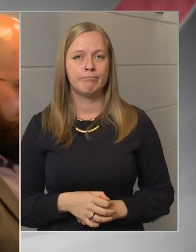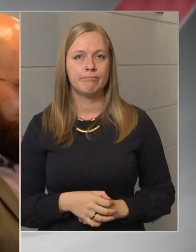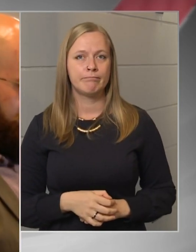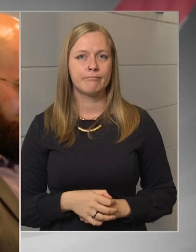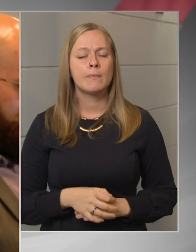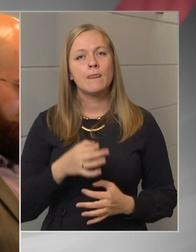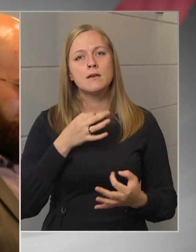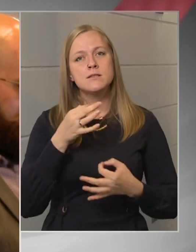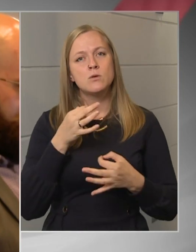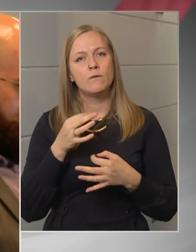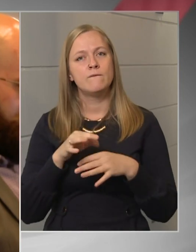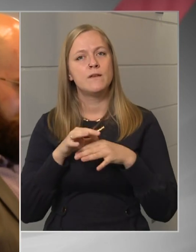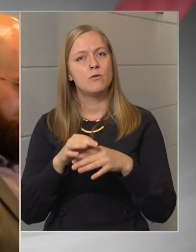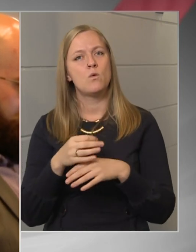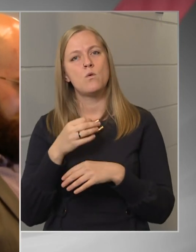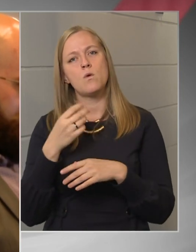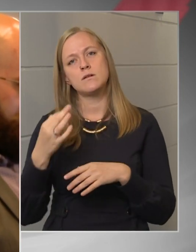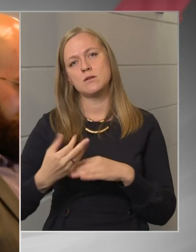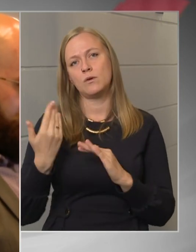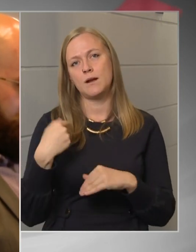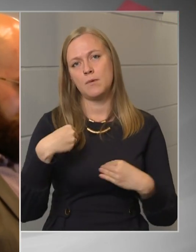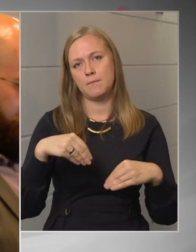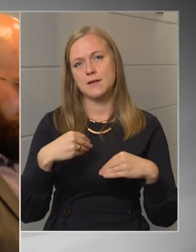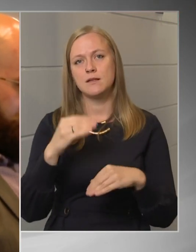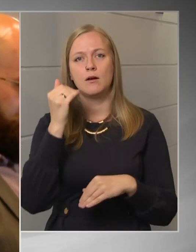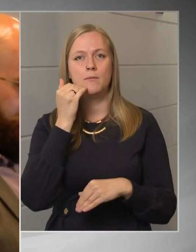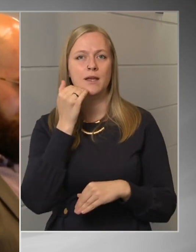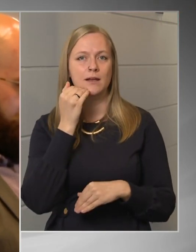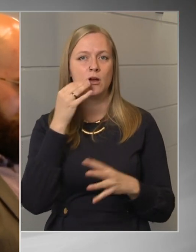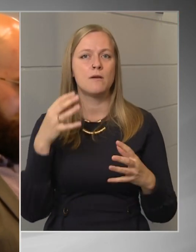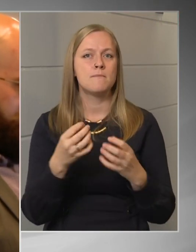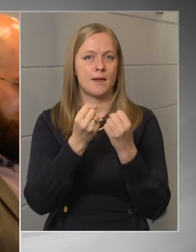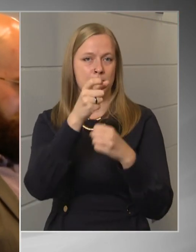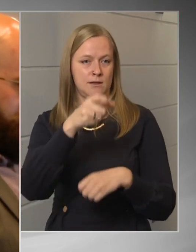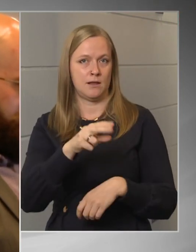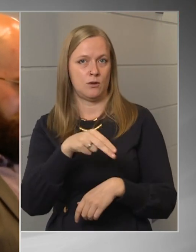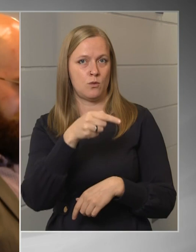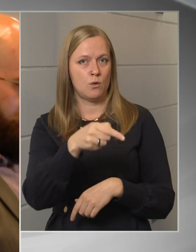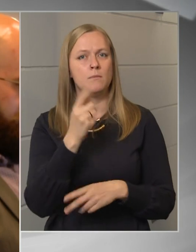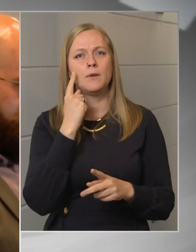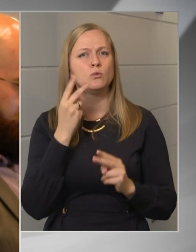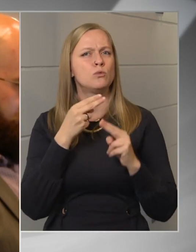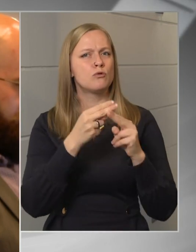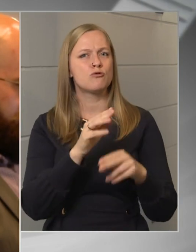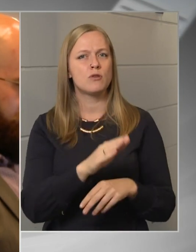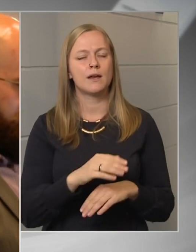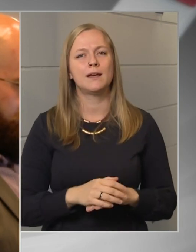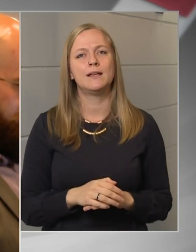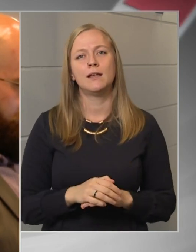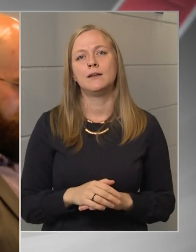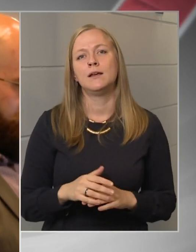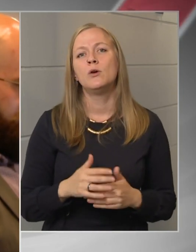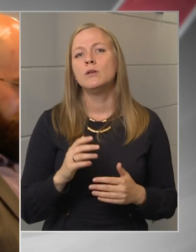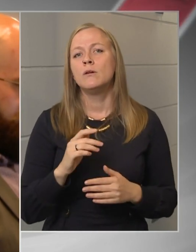Szófő Asszony korábban beszélt az amerikai megmentetről. Miben tudunk segíteni, hisz azokban is nagy Magyarország,